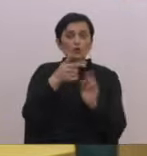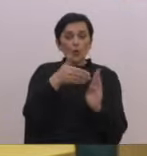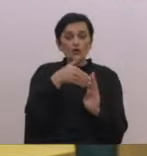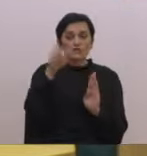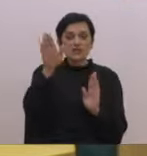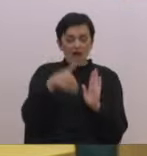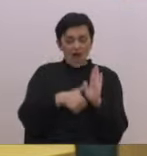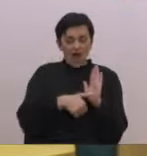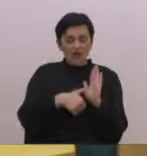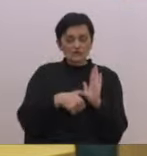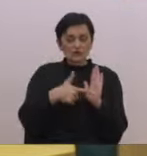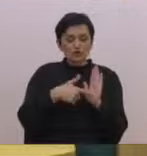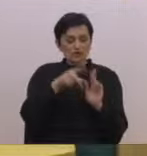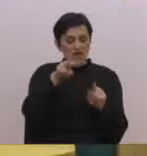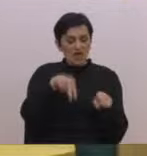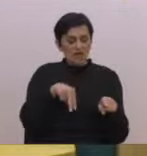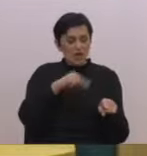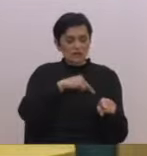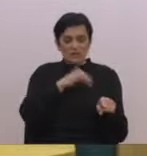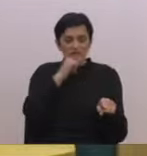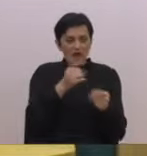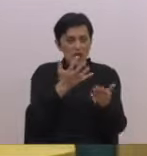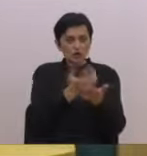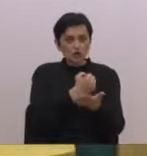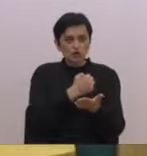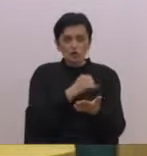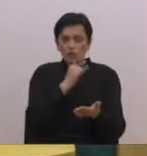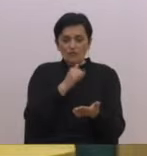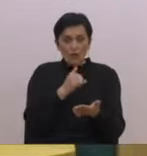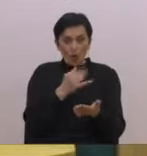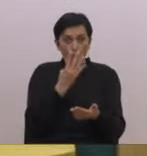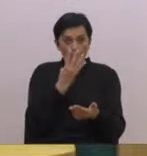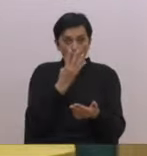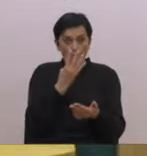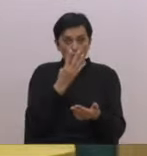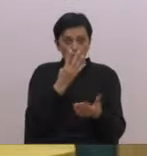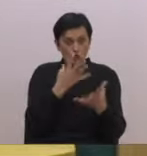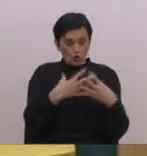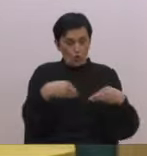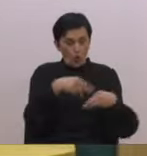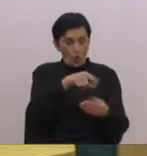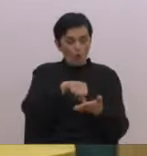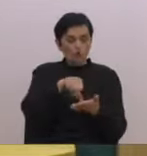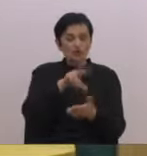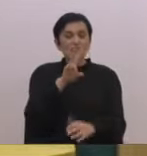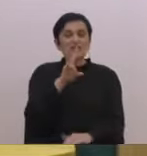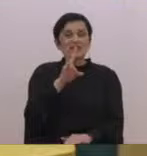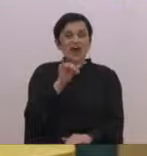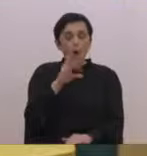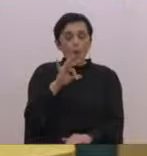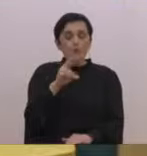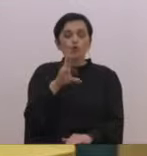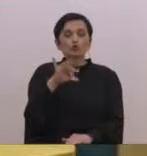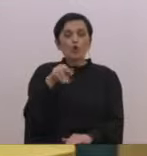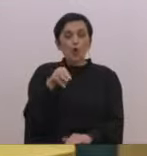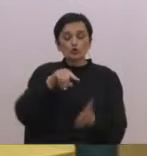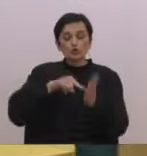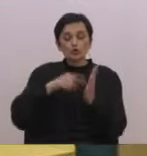ecusa șuida slarian sam sa hurce, meti verișova. Vera arcens, otxulian, ogea, sigiwe numbeo.com, ambops, rom